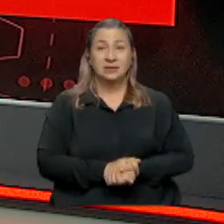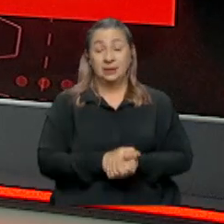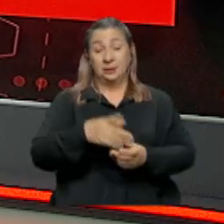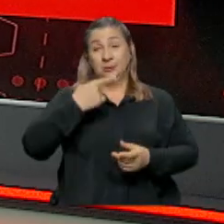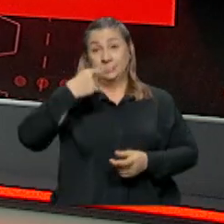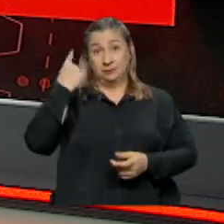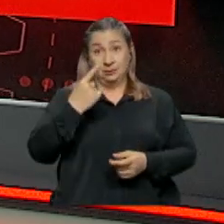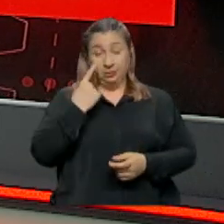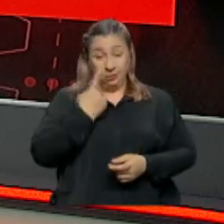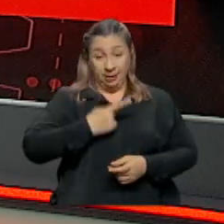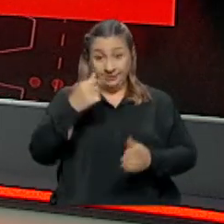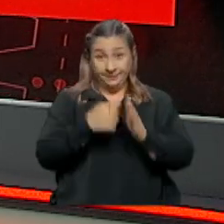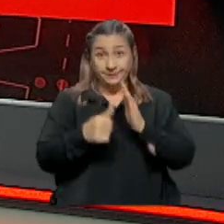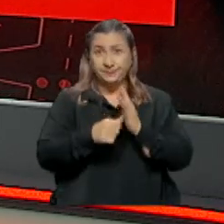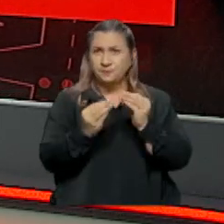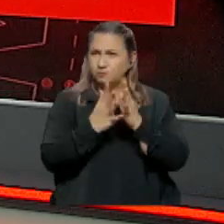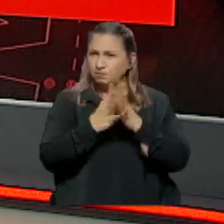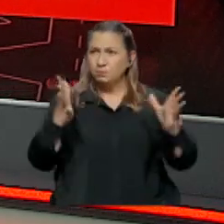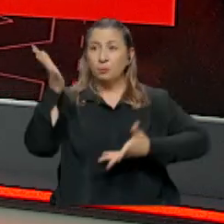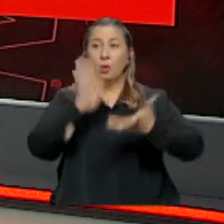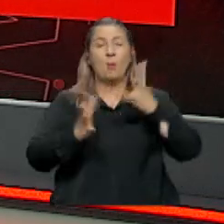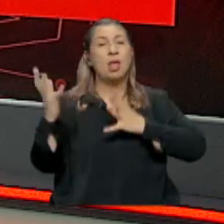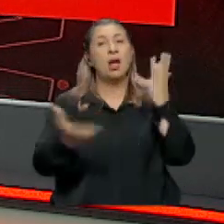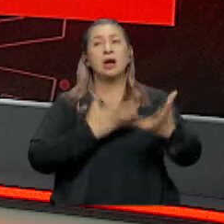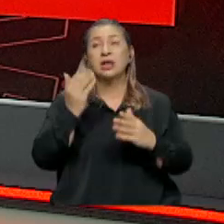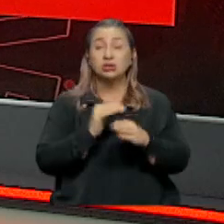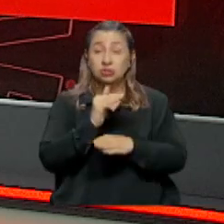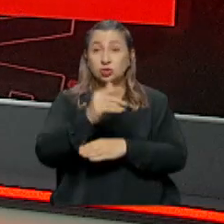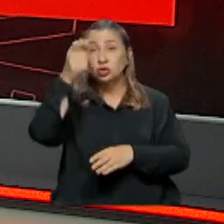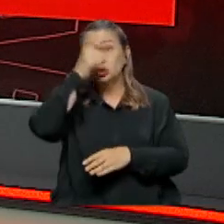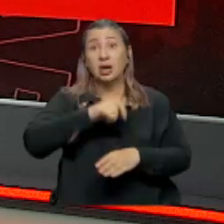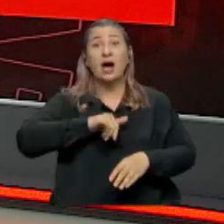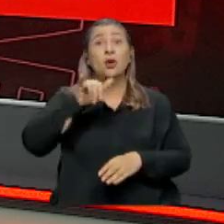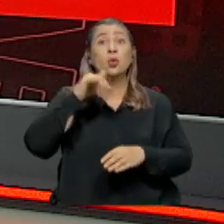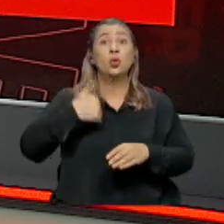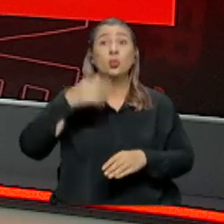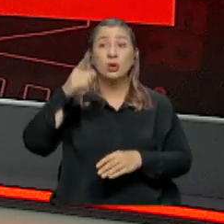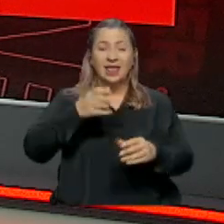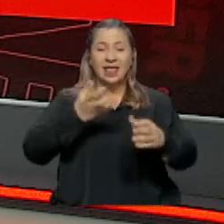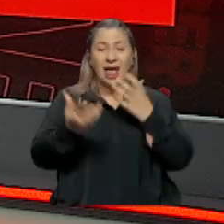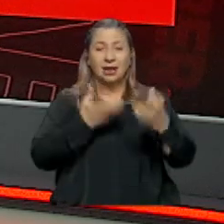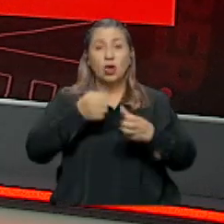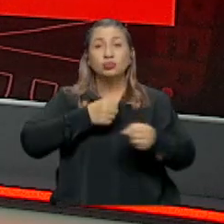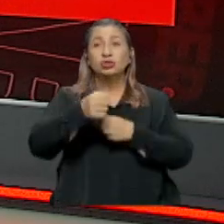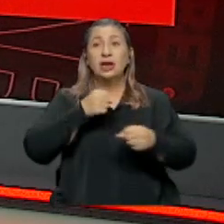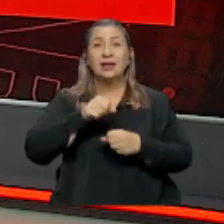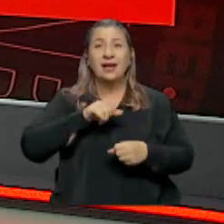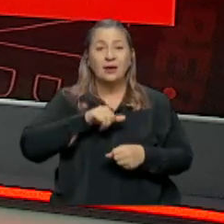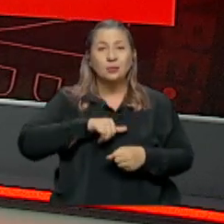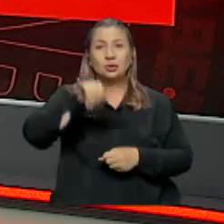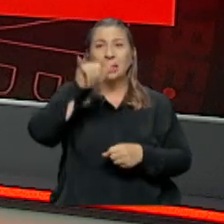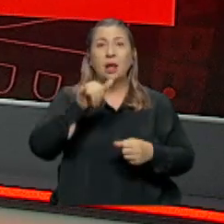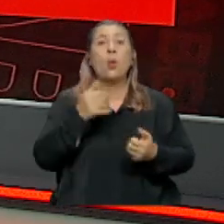Geçen yıl Cumhuriyet tarihinin en büyük orman yangınları yaşanırken Türk Hava Kurumu'nun yangınla mücadele uçakları